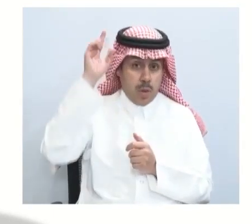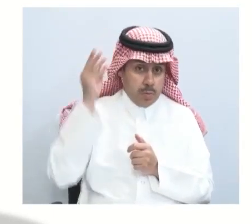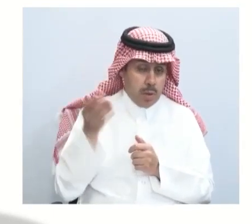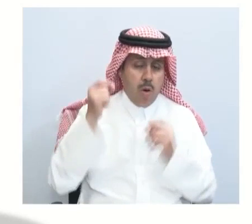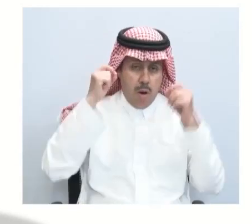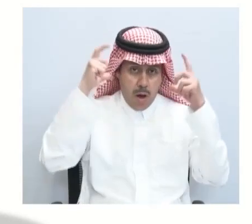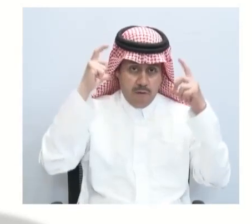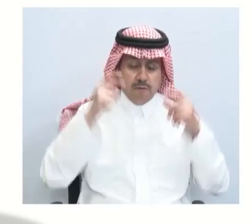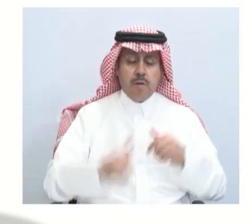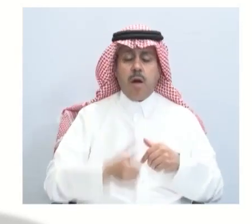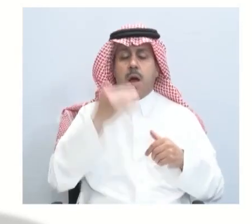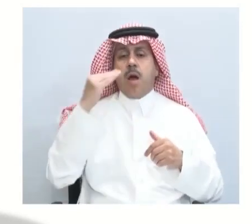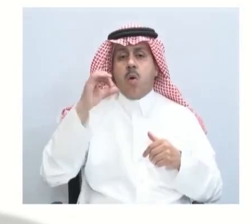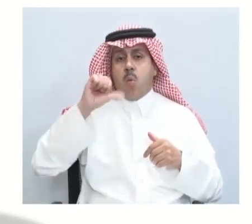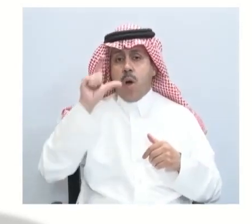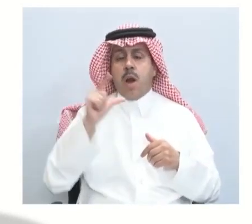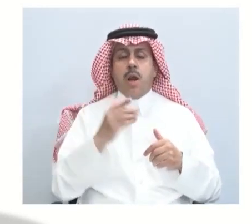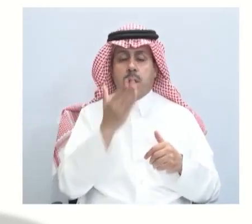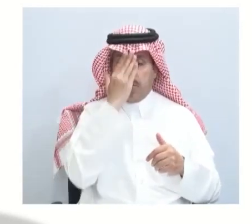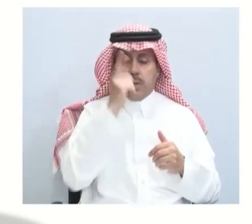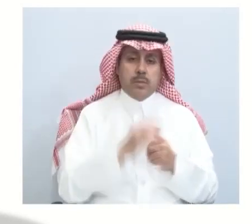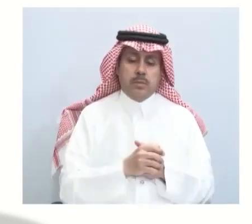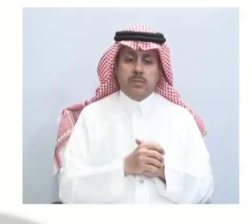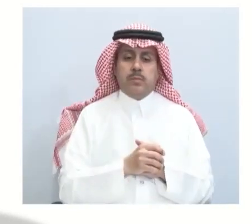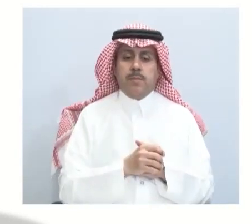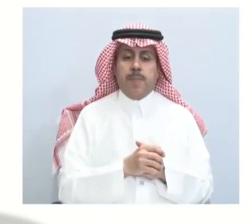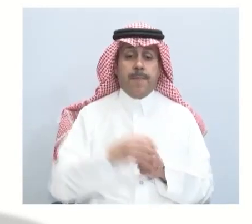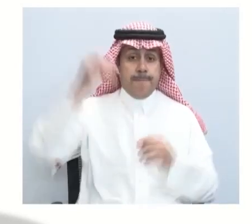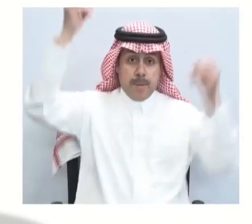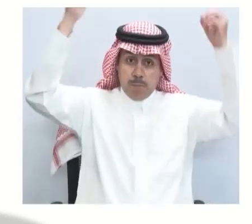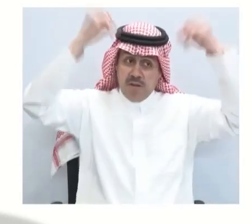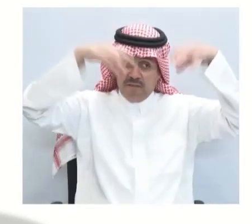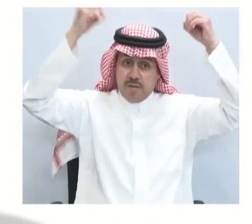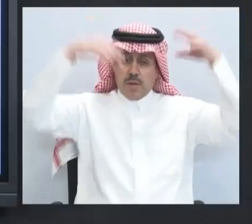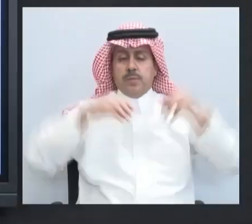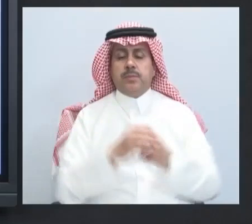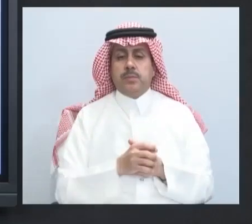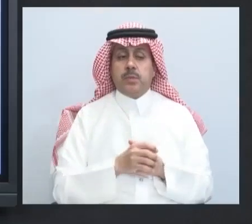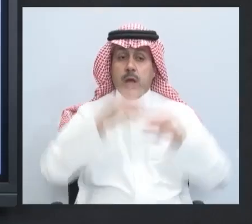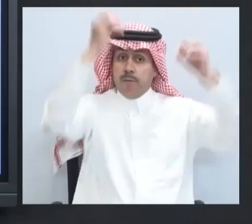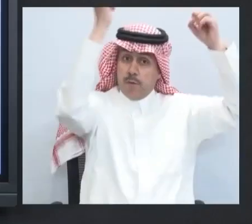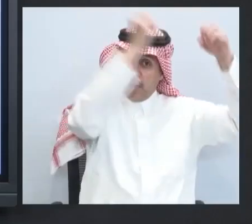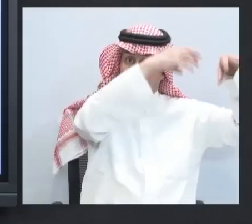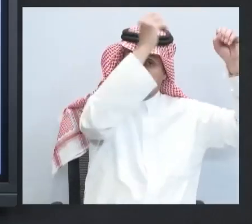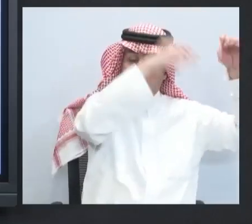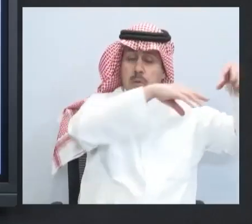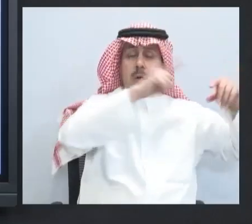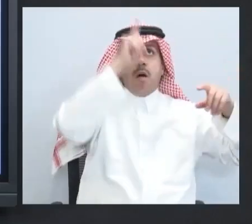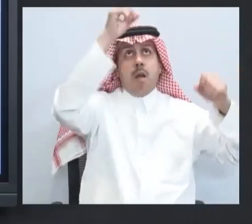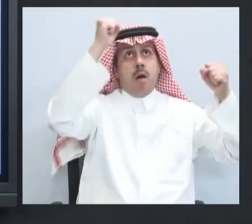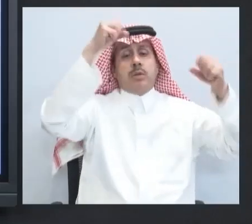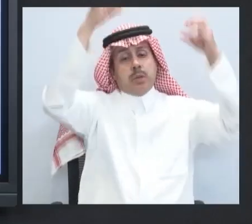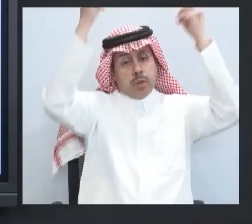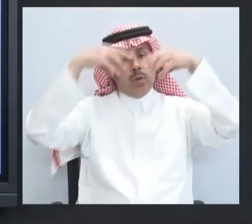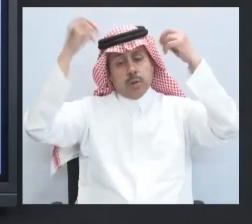عليم باحوال عباده وذلك من فضل الله فالذي اعطاه ذلك المال او